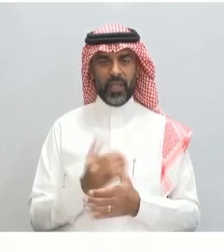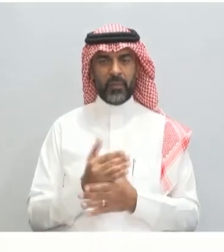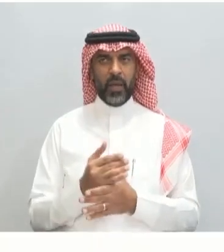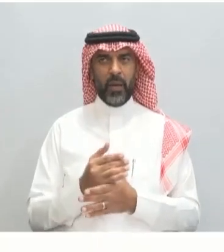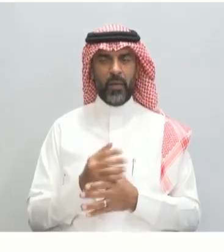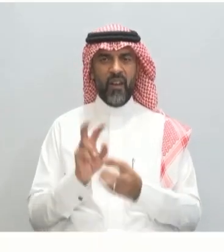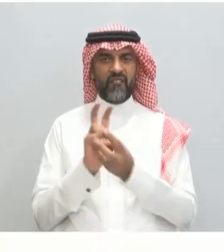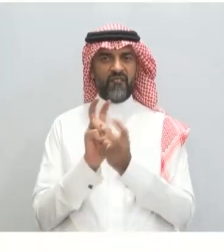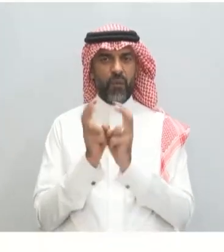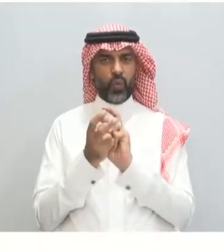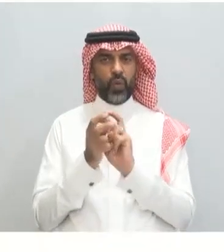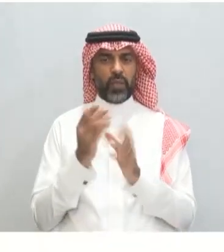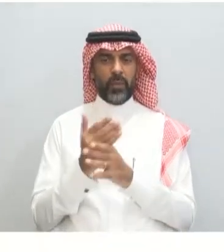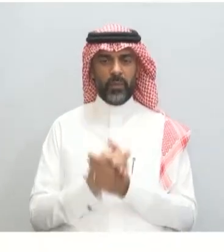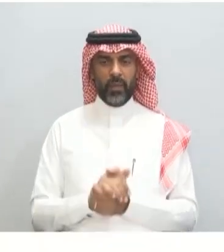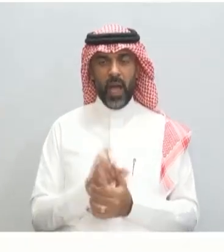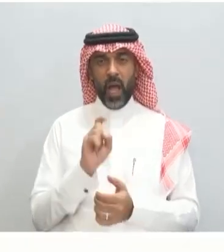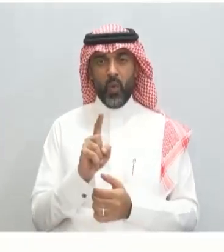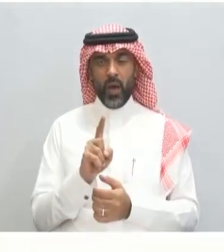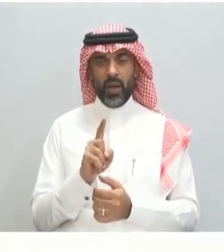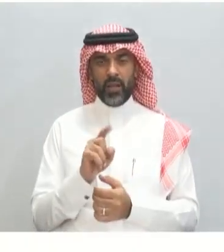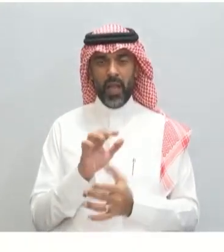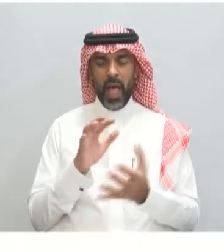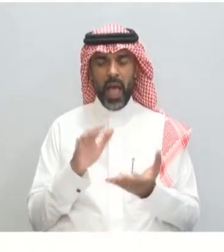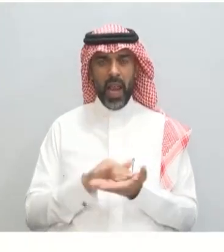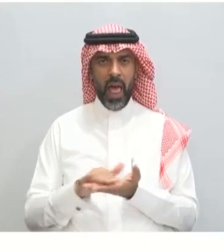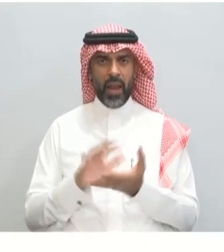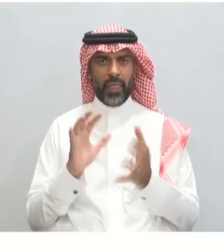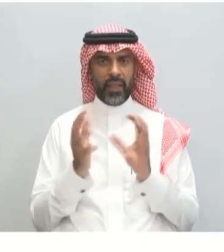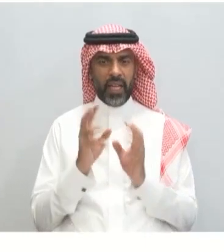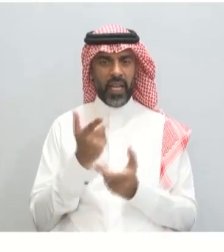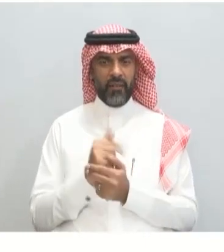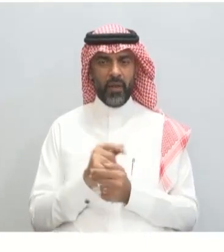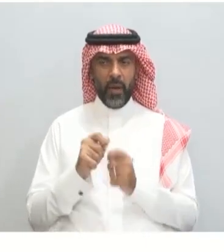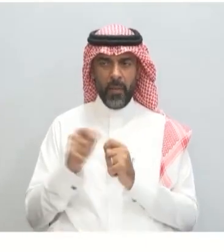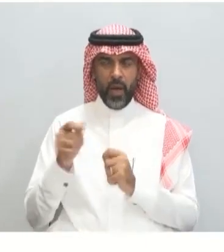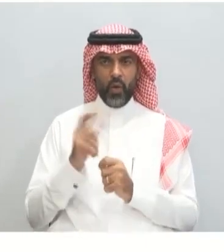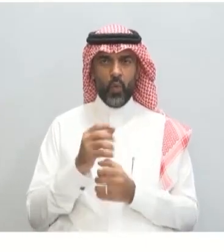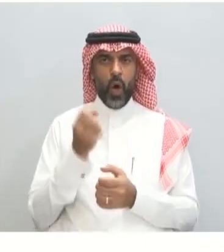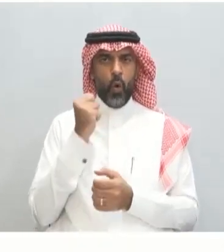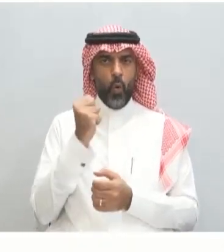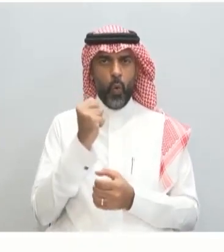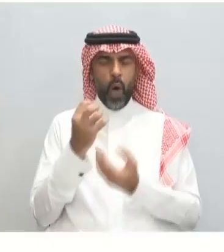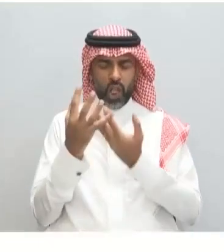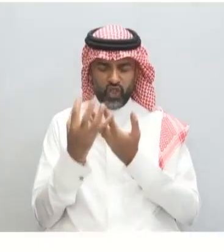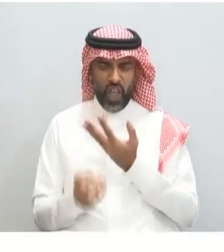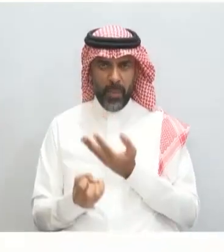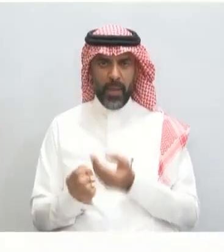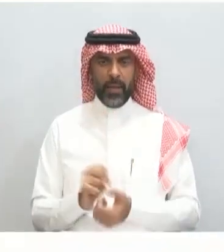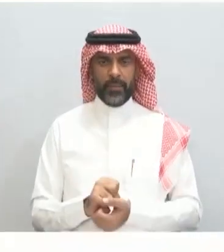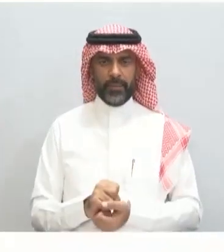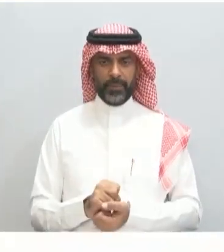حدوث الفصول المناخيه اولها شكل كوكب الارض تحدثنا عن ابعاد الارض والقوه وقوه